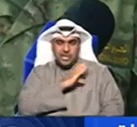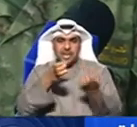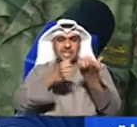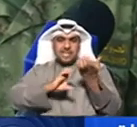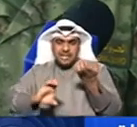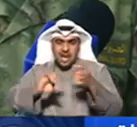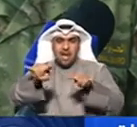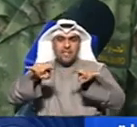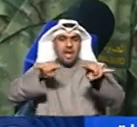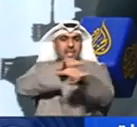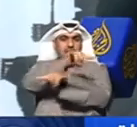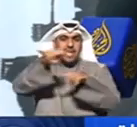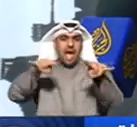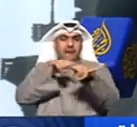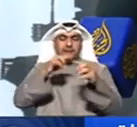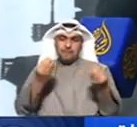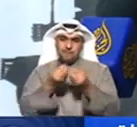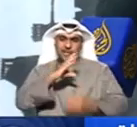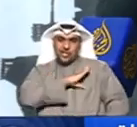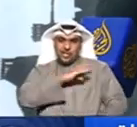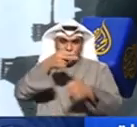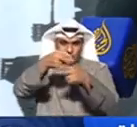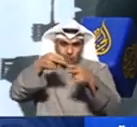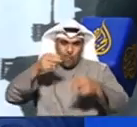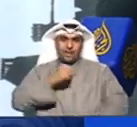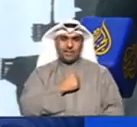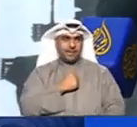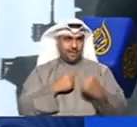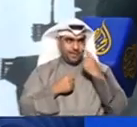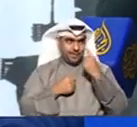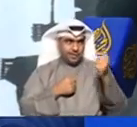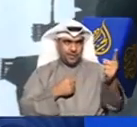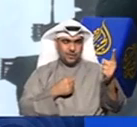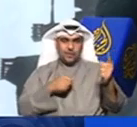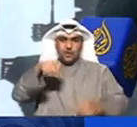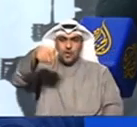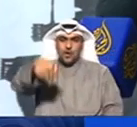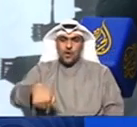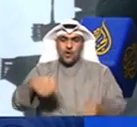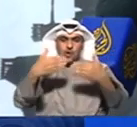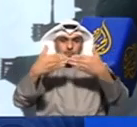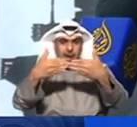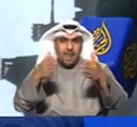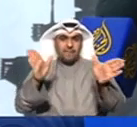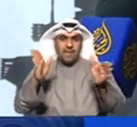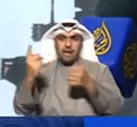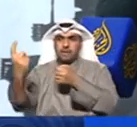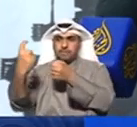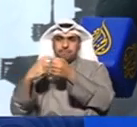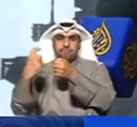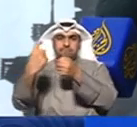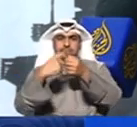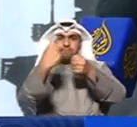مع قواتنا المسلحة. الافتتاح اليوم شاركونا أخوانا في دول مجلس التعاون الخليجي والسفراء